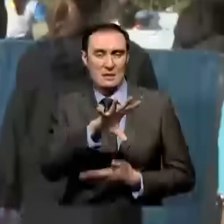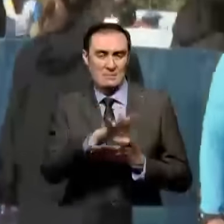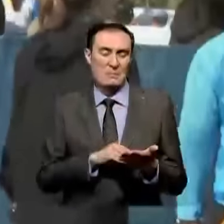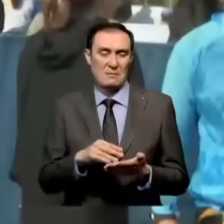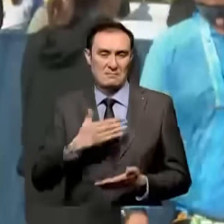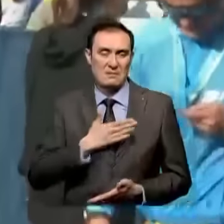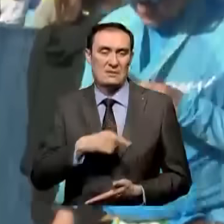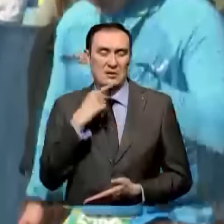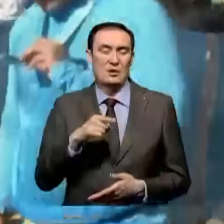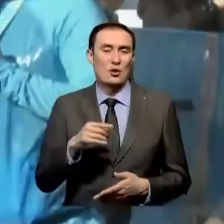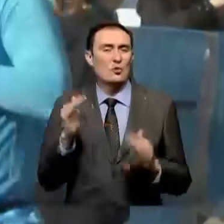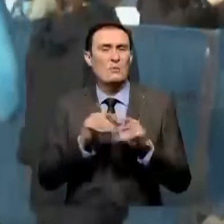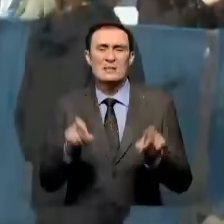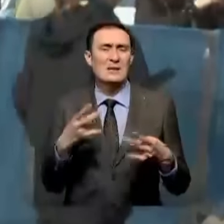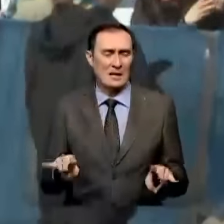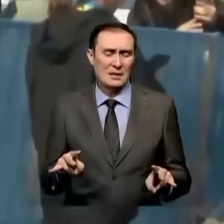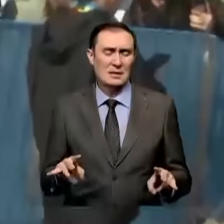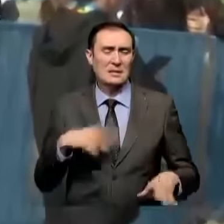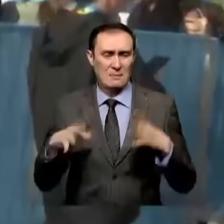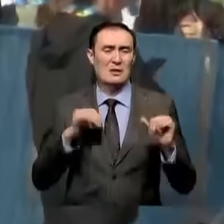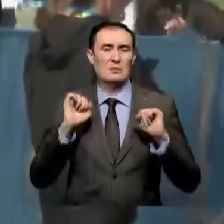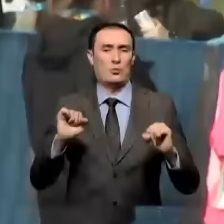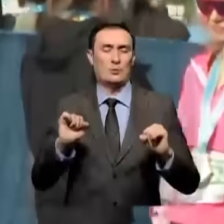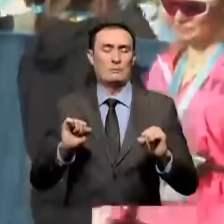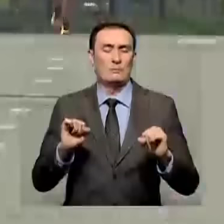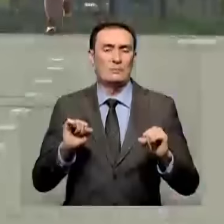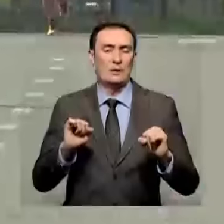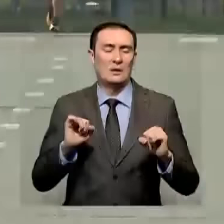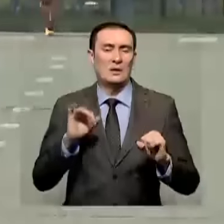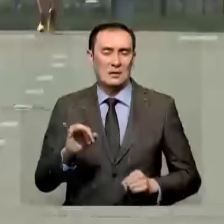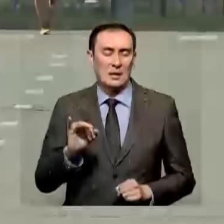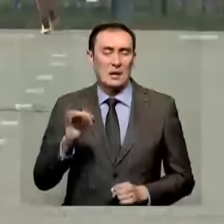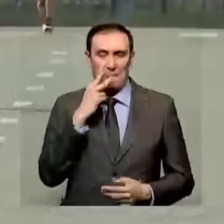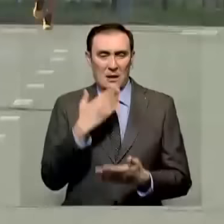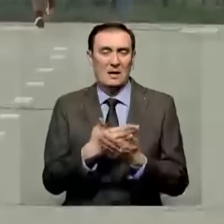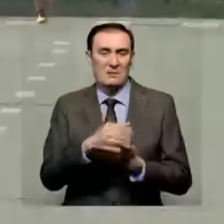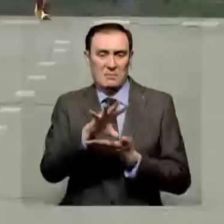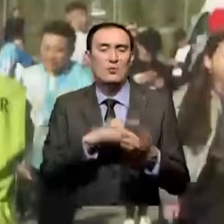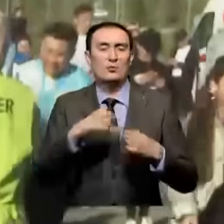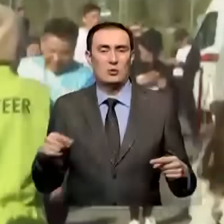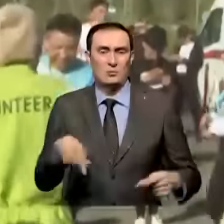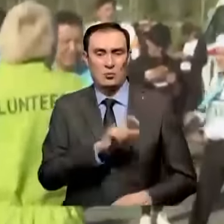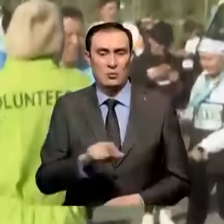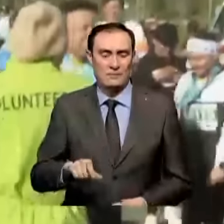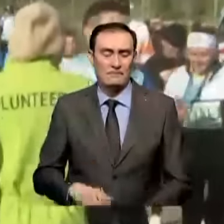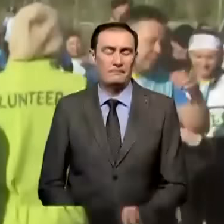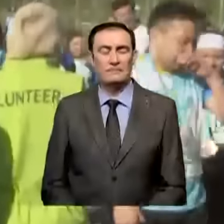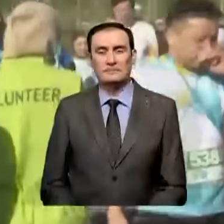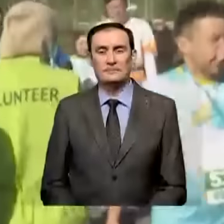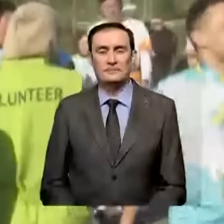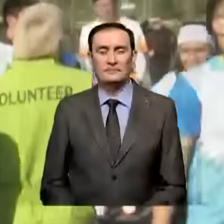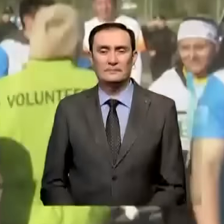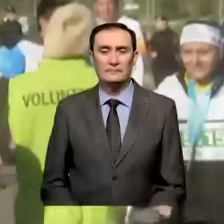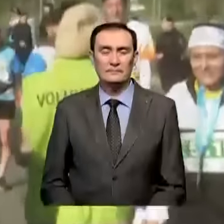нас. Дома не сидите, занимайтесь спортом. И вот, показывайте пример остальным. And it was great